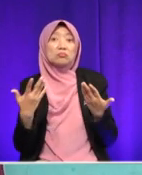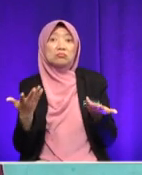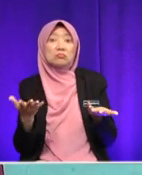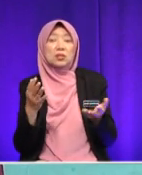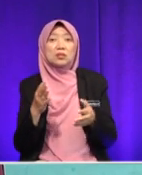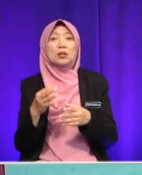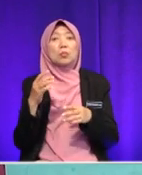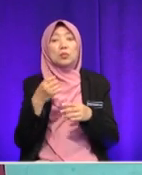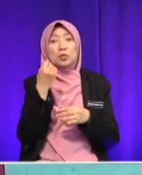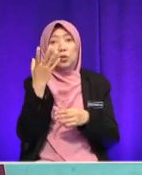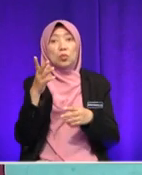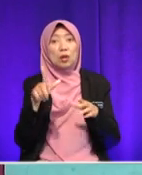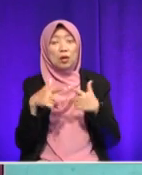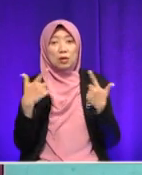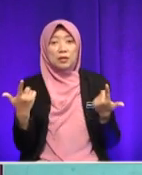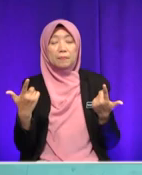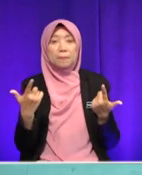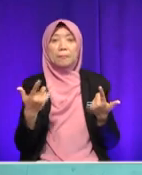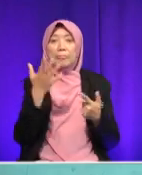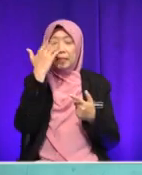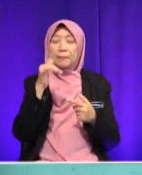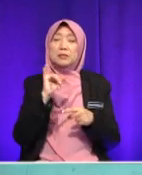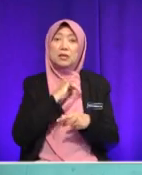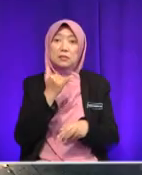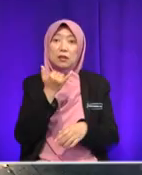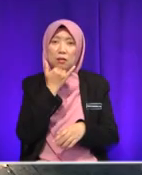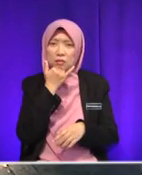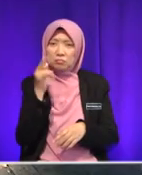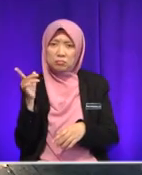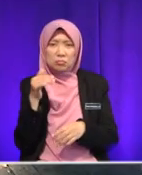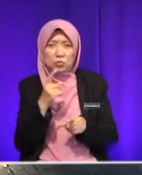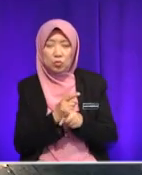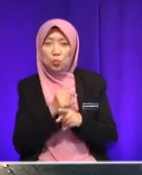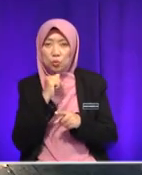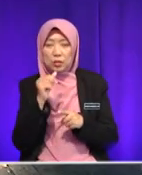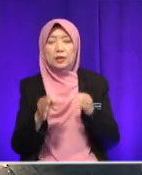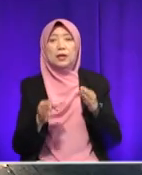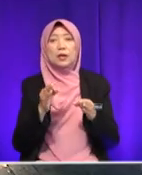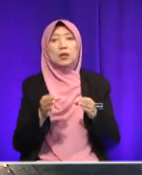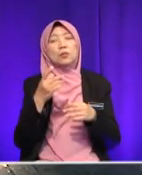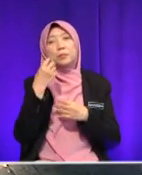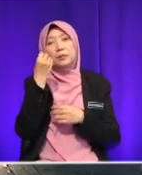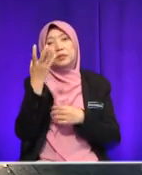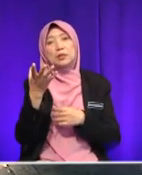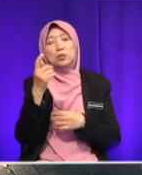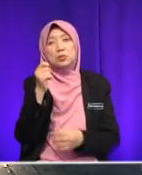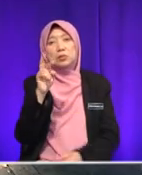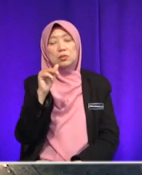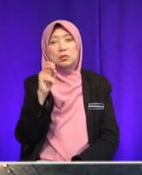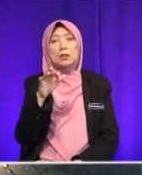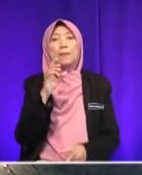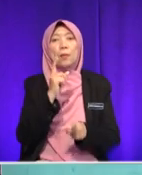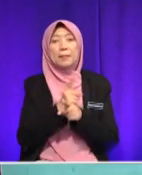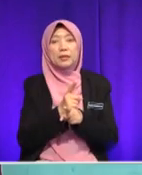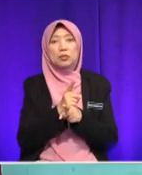translasi, saya sebut pantulan. Cikgu, kenapa saya salah? Kenapa dia betul? Sebenarnya, kalau anda sebut translasi tapi betul,